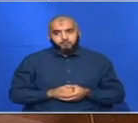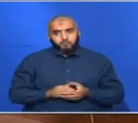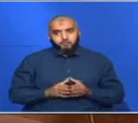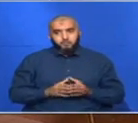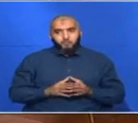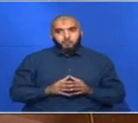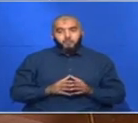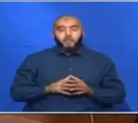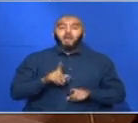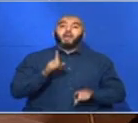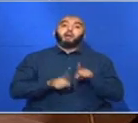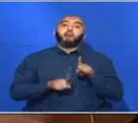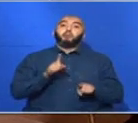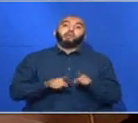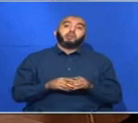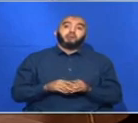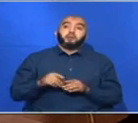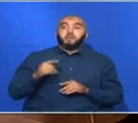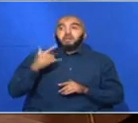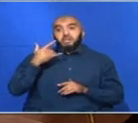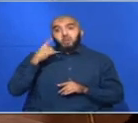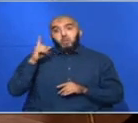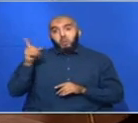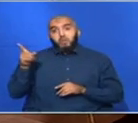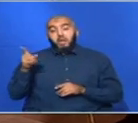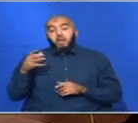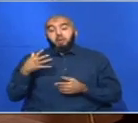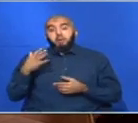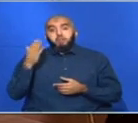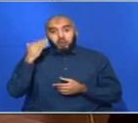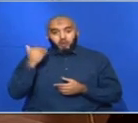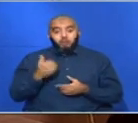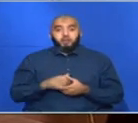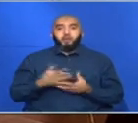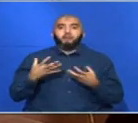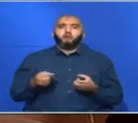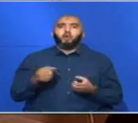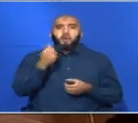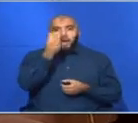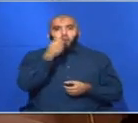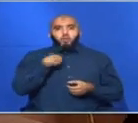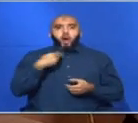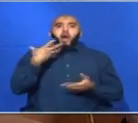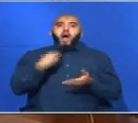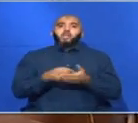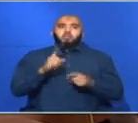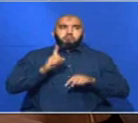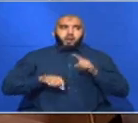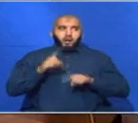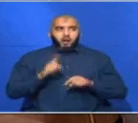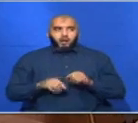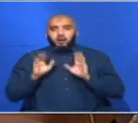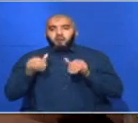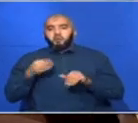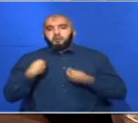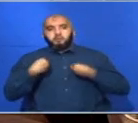بعضا القضايا ثم ابيعها ثم بعد ذلك يعني اضاعف ربحها وما الى ذلك ولكن وقعت